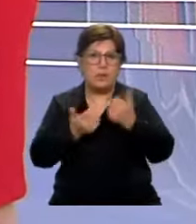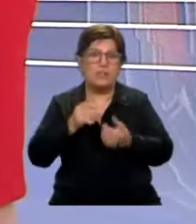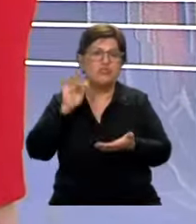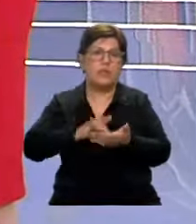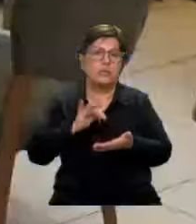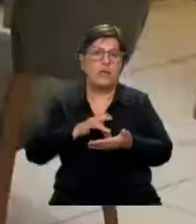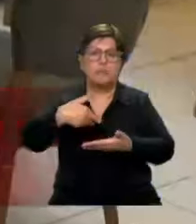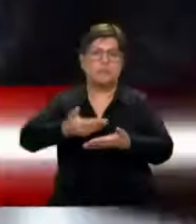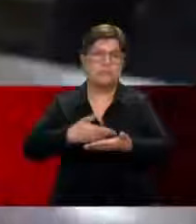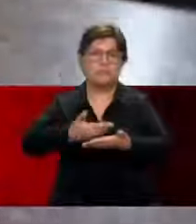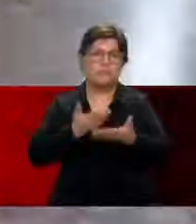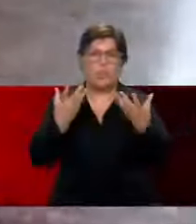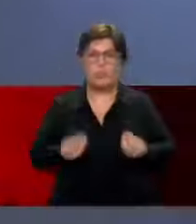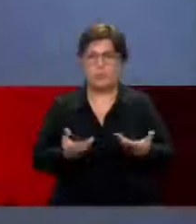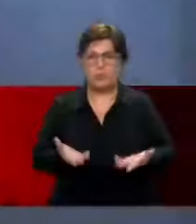uygulandı.